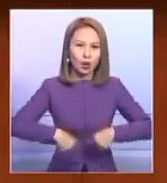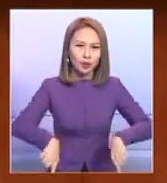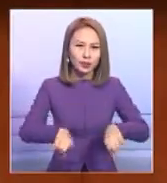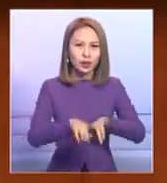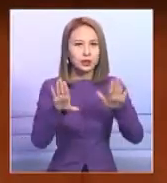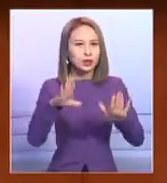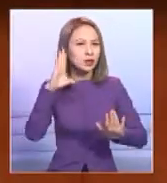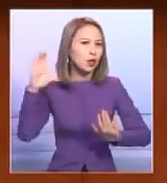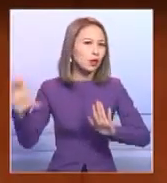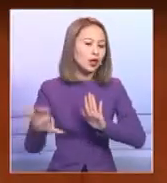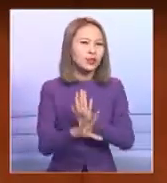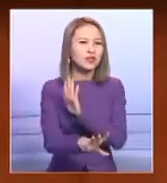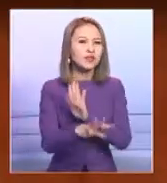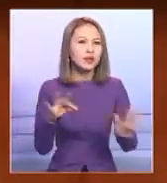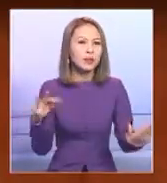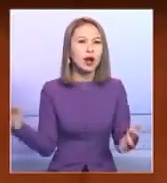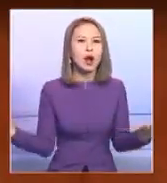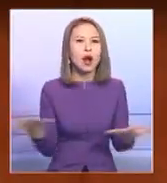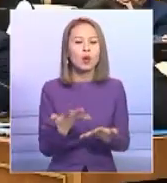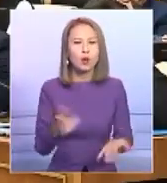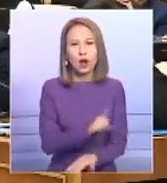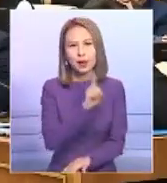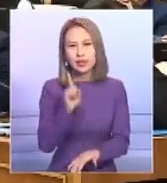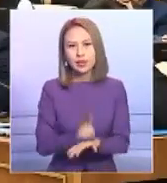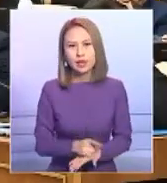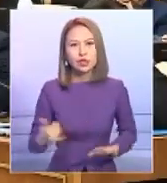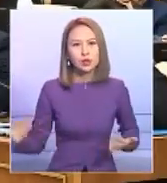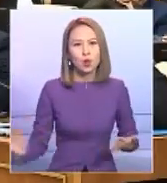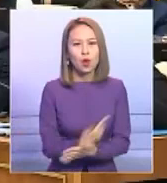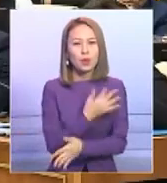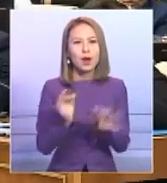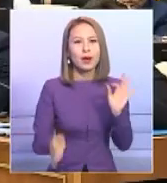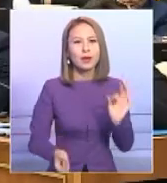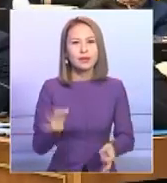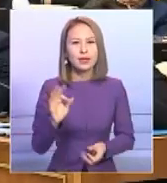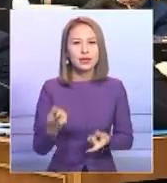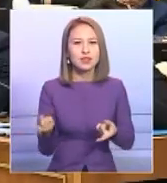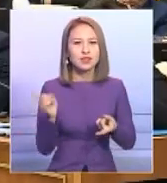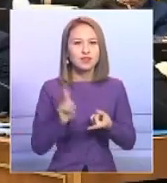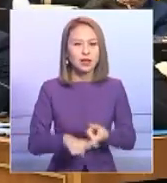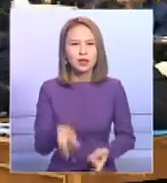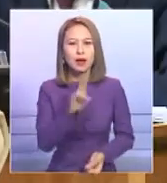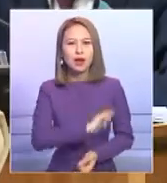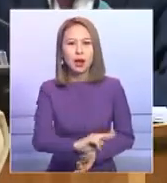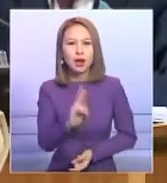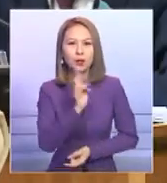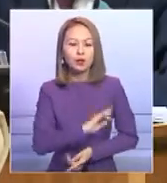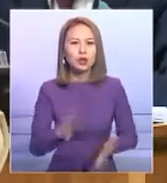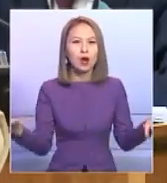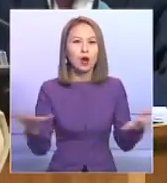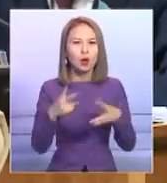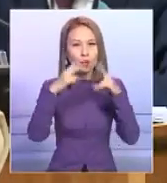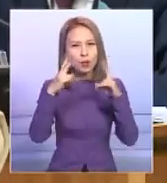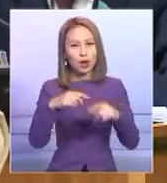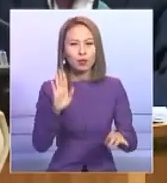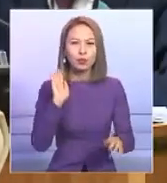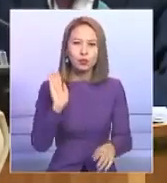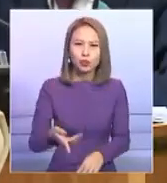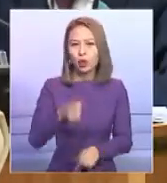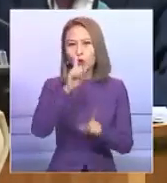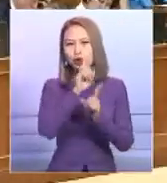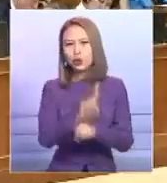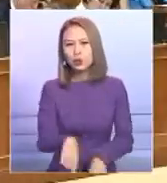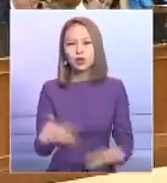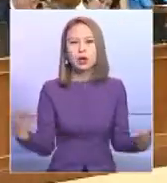қоғамдық кеңесің таңдауынан өтуге міндеттелетін. Енді жаңа нормаға сәйкес бұл мекемелердің сараптамадан өту өтпеуін